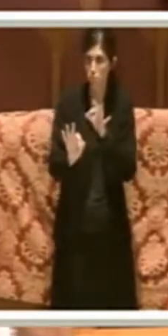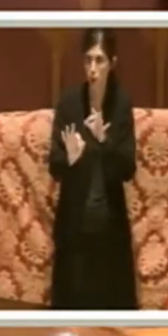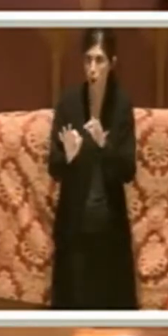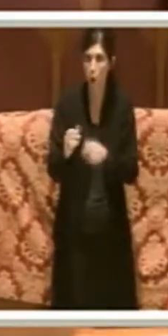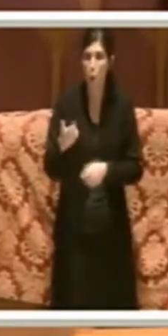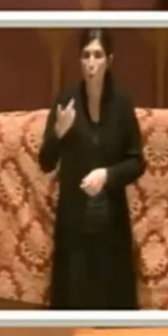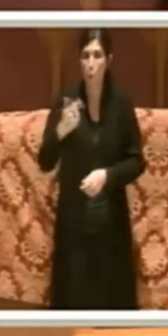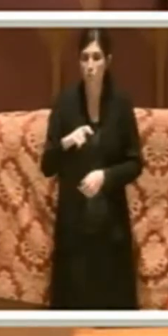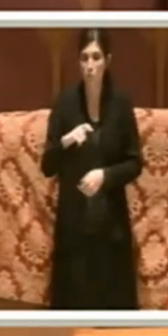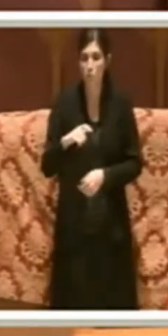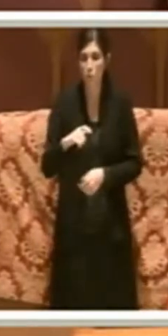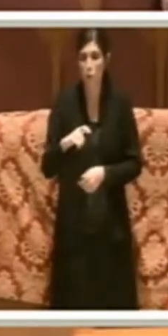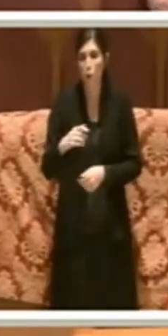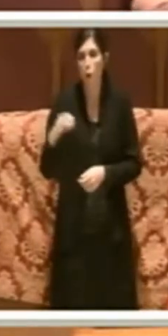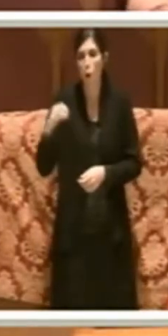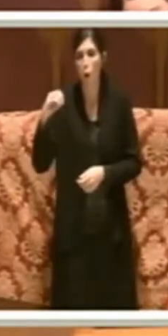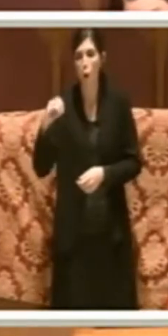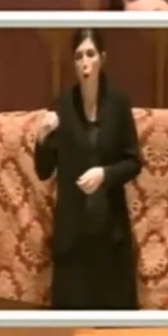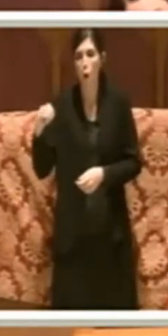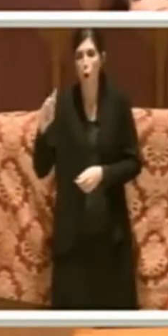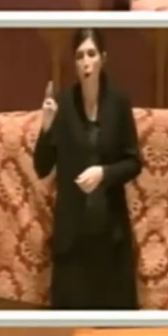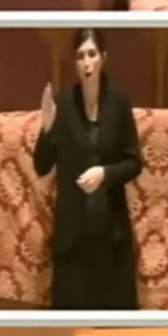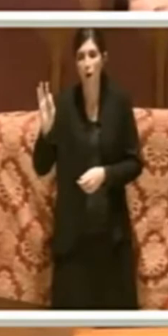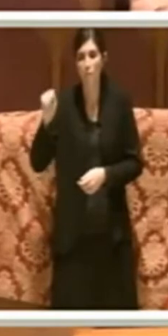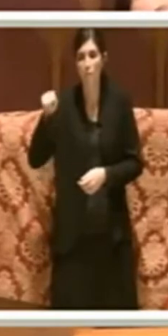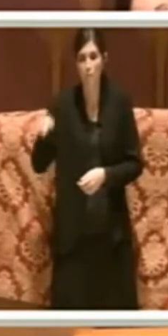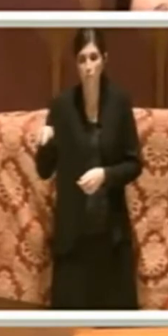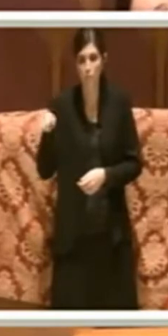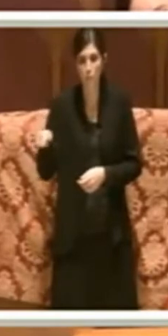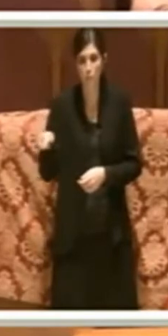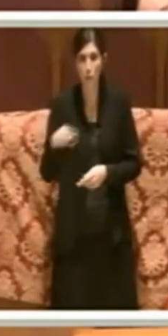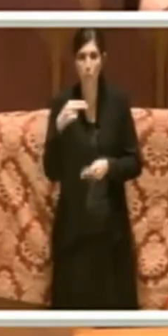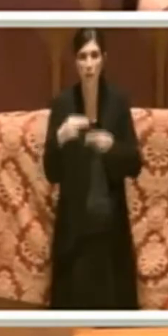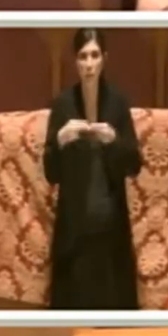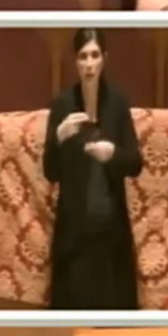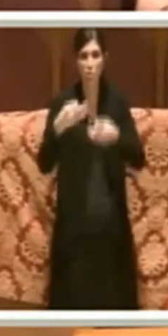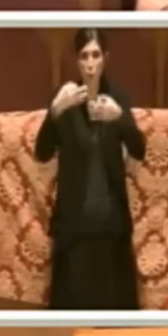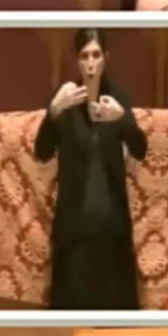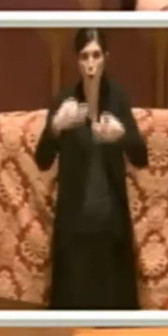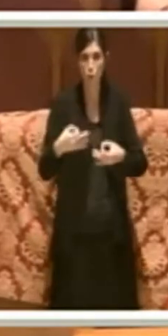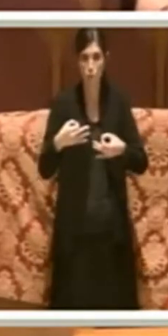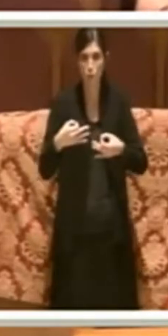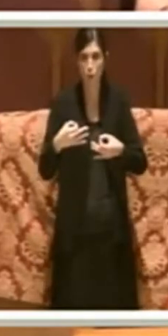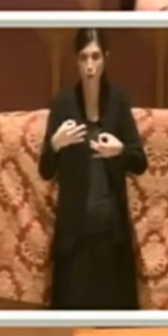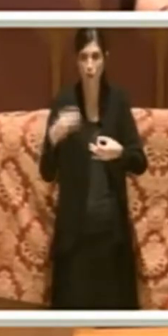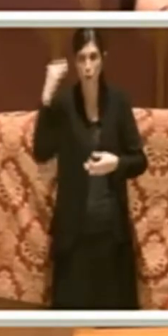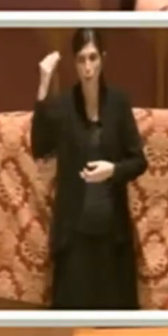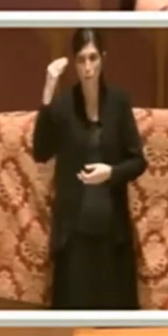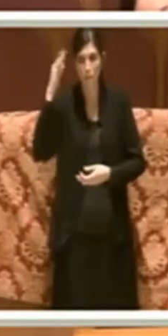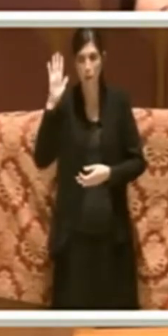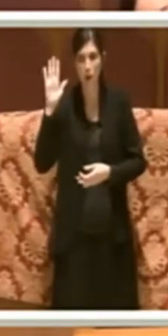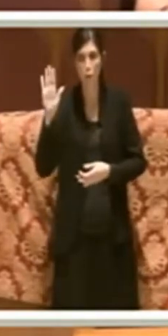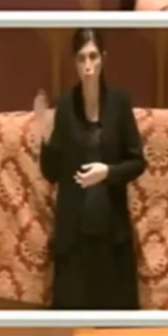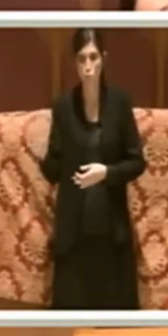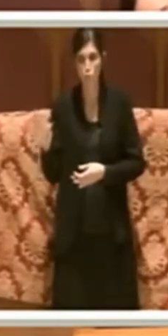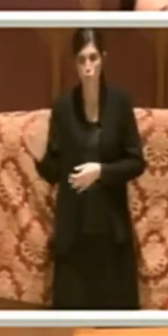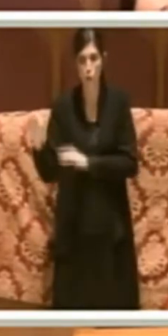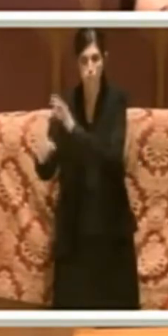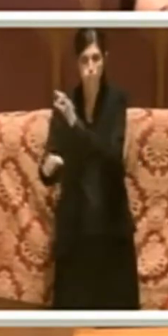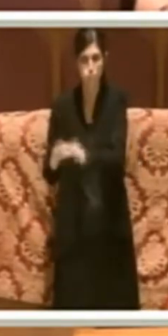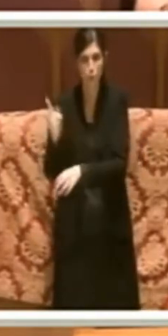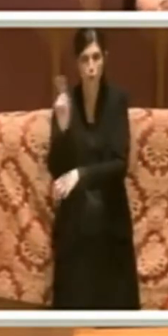esprime parere sul bilancio consolidato, ma redige una relazione. E c'è anche una motivazione.